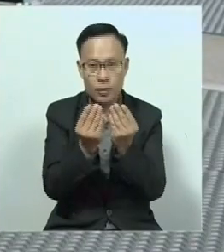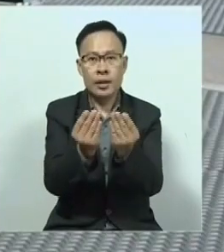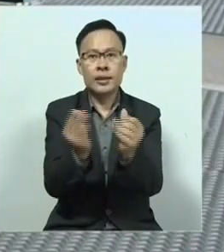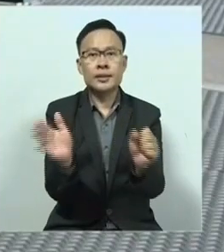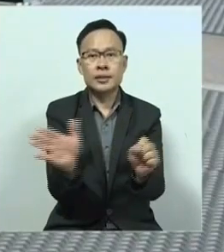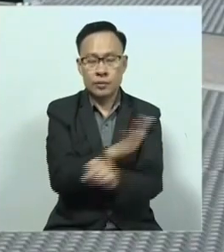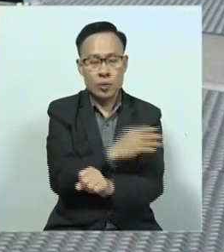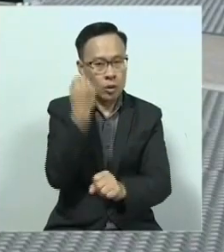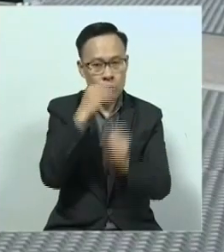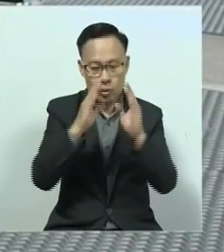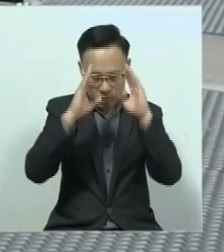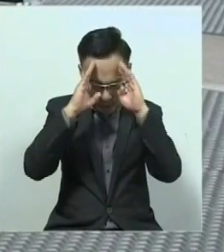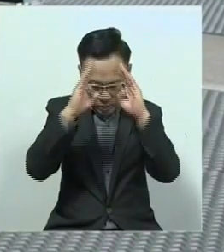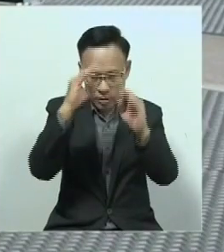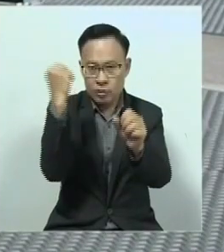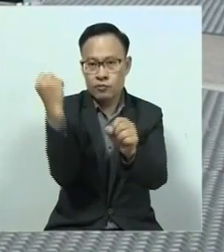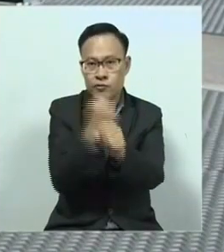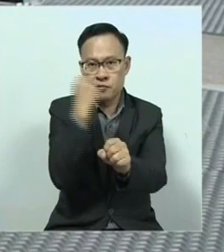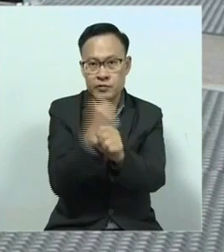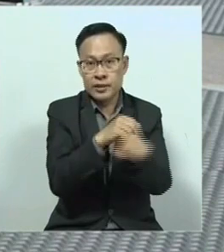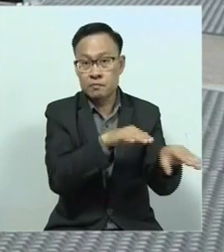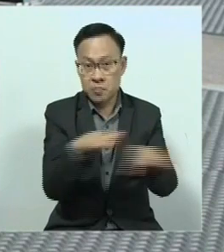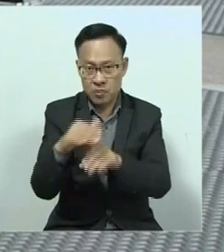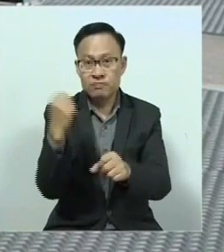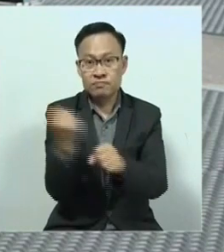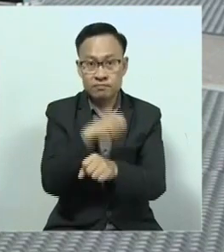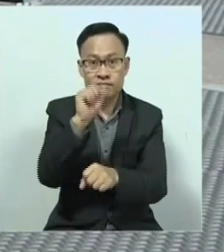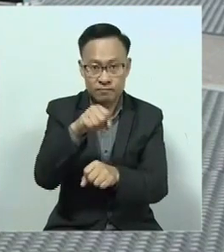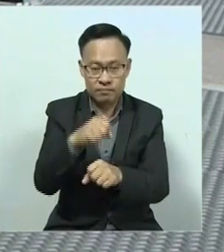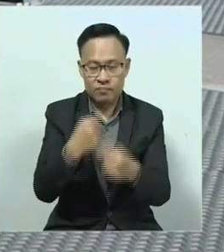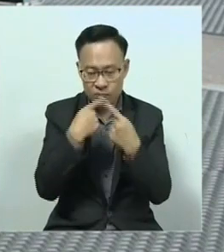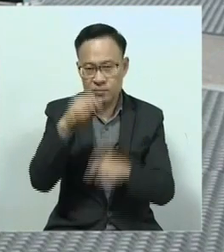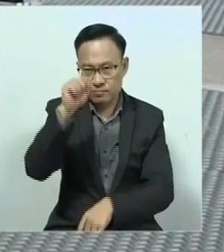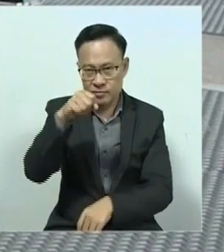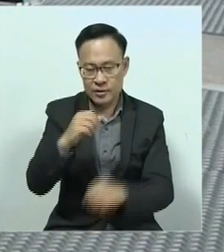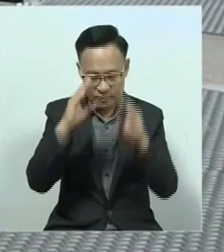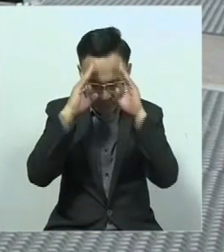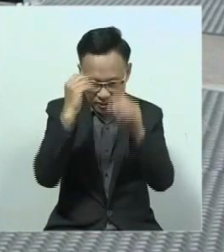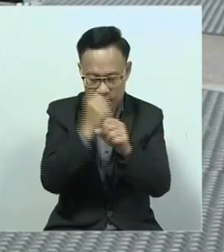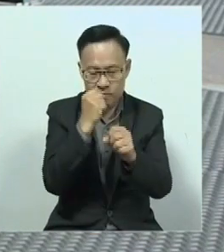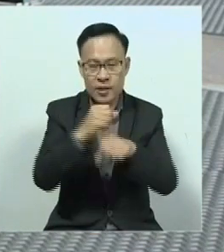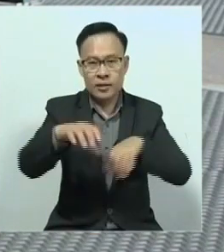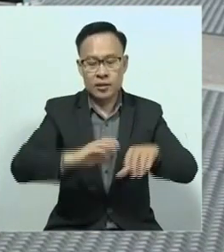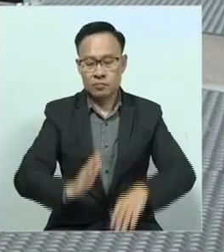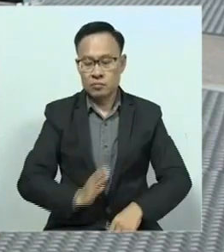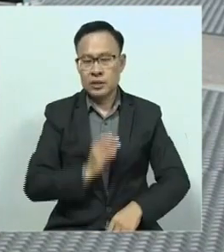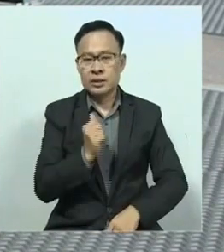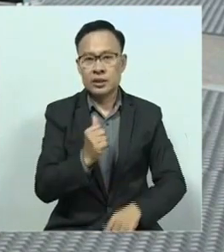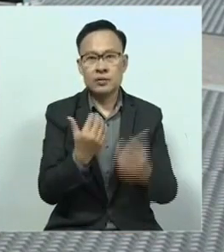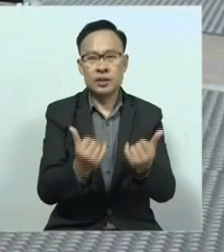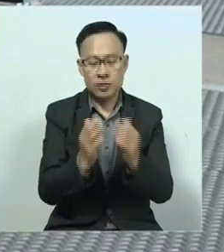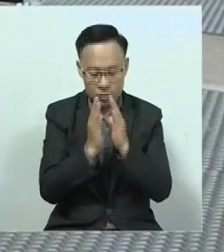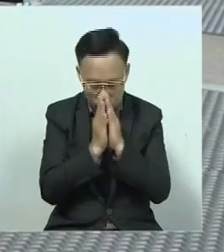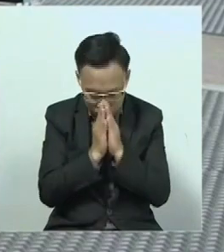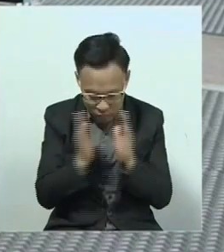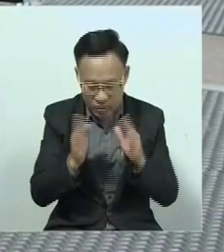งจะมุ่งมั่นตั้งใจฝึกซ้อมอย่างเต็มที่เพื่อให้งานออกมาสง่างามสมพระเกียรติและก็เรียบร้อยที่สุดนะคะค่ะวันนี้กราบขอบพระคุณและเป็น